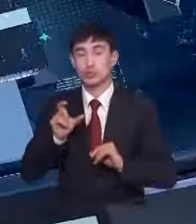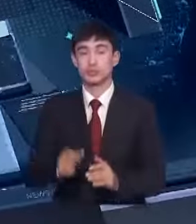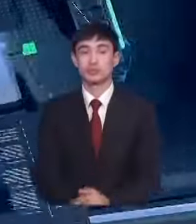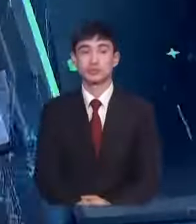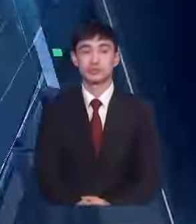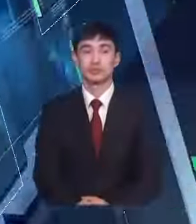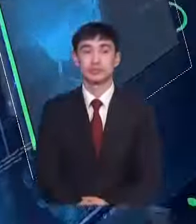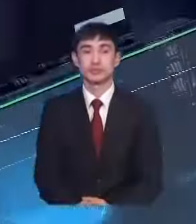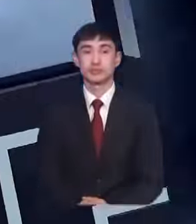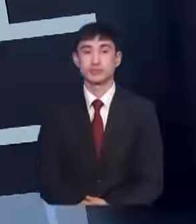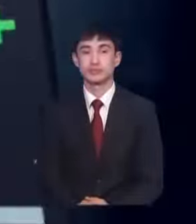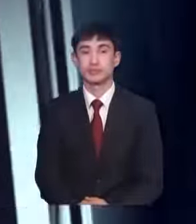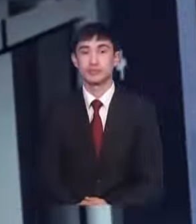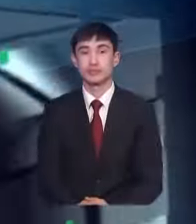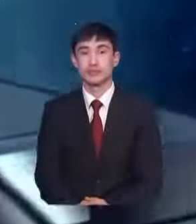абитуриентам